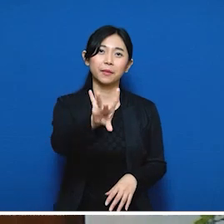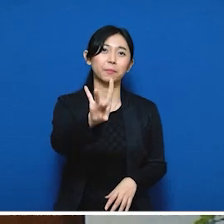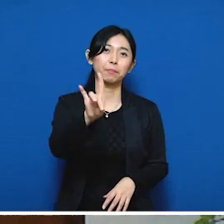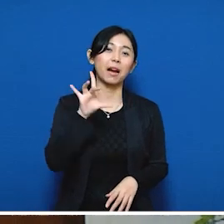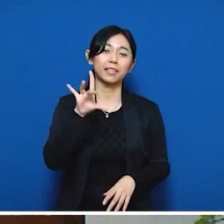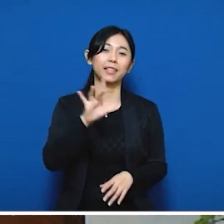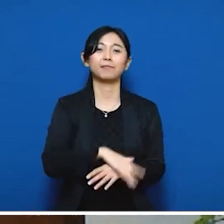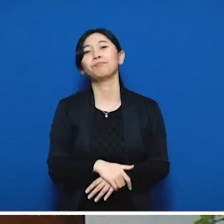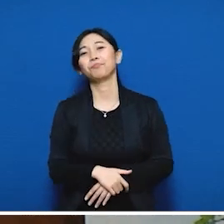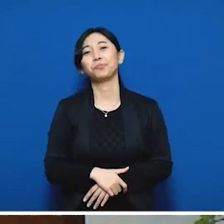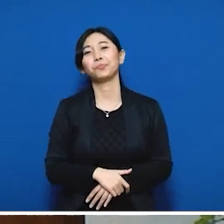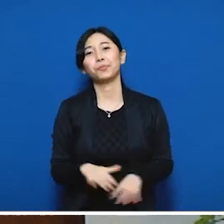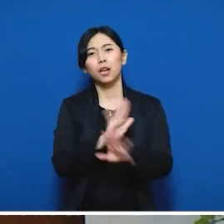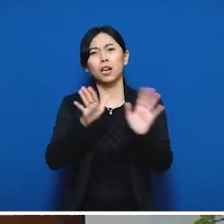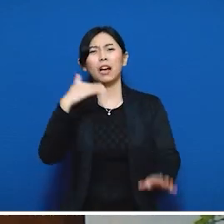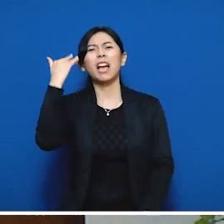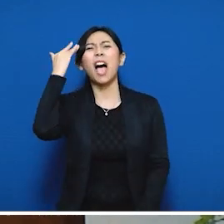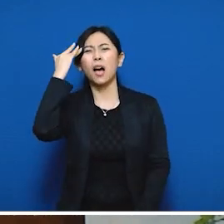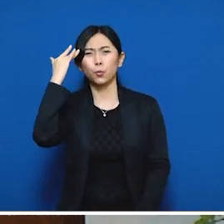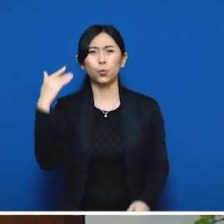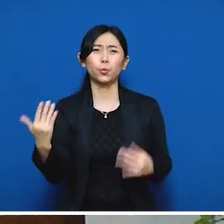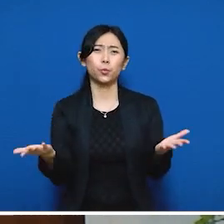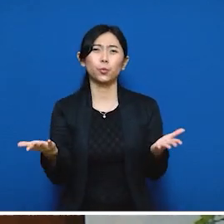Dia tidak mengetahui betul